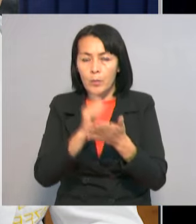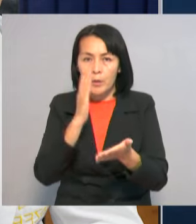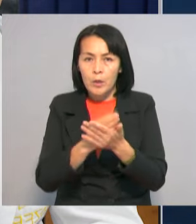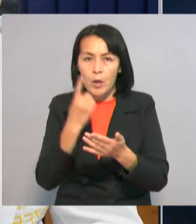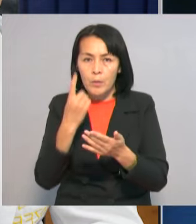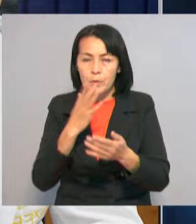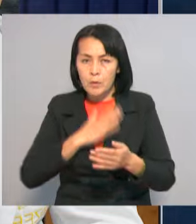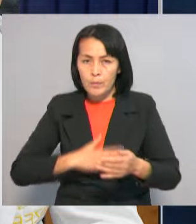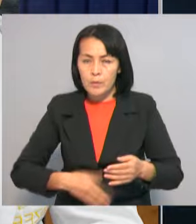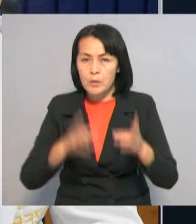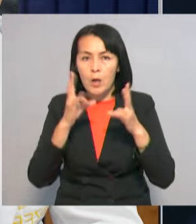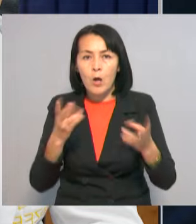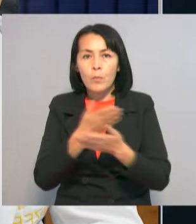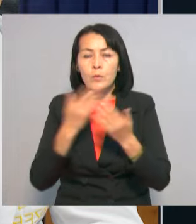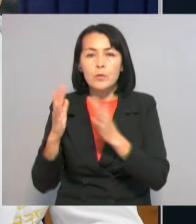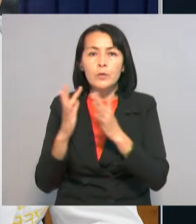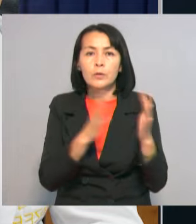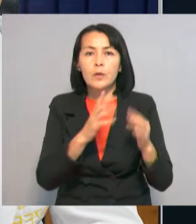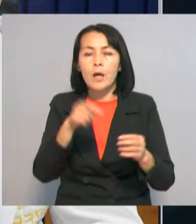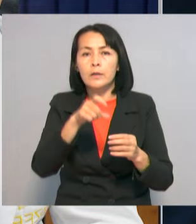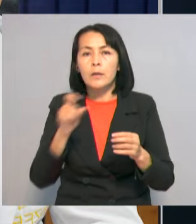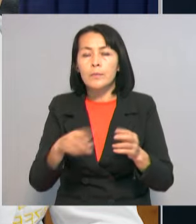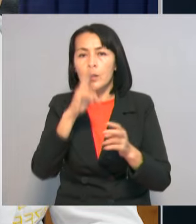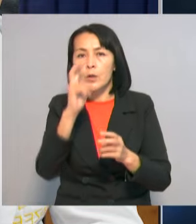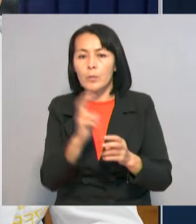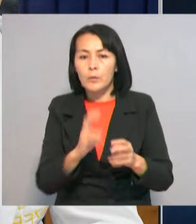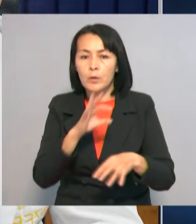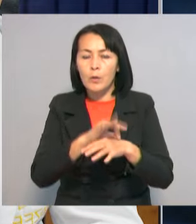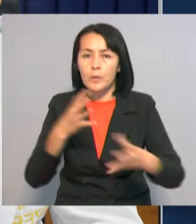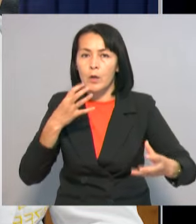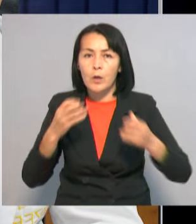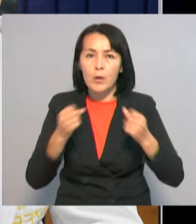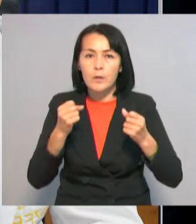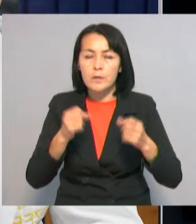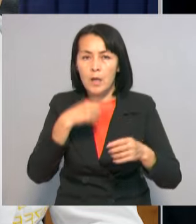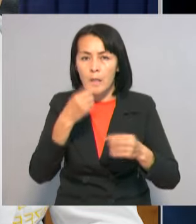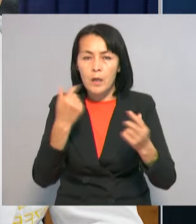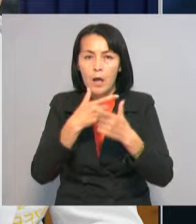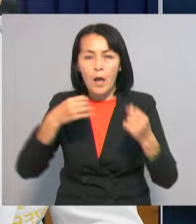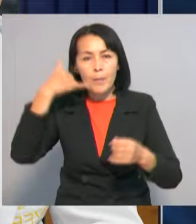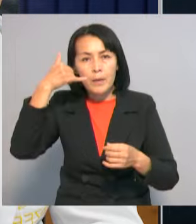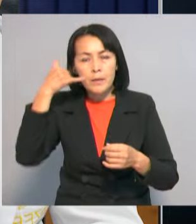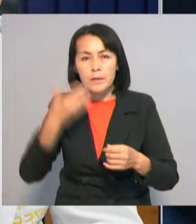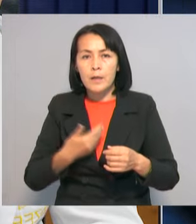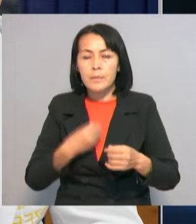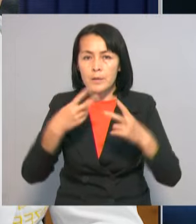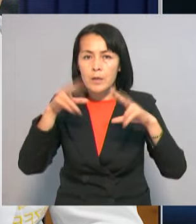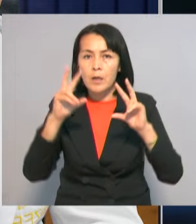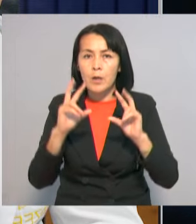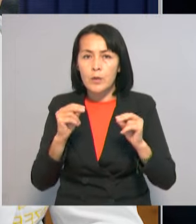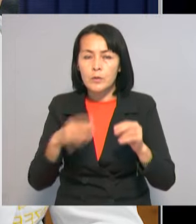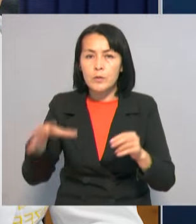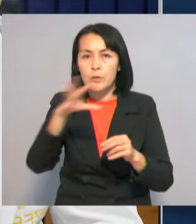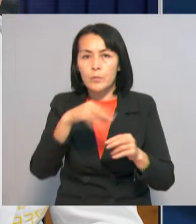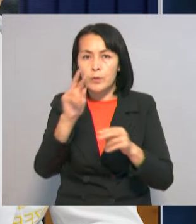біріншіден қауіпсіз, табиғи. Тұтынушыларымыз буын ауруынан айығып жатқандарын айтып хабарласады. Біздің мамандар оларға